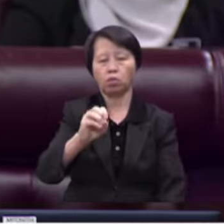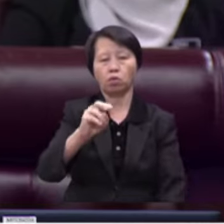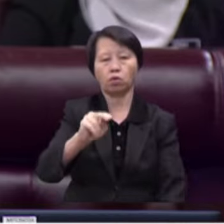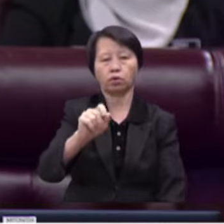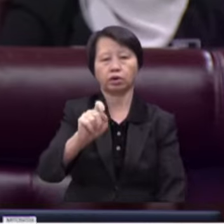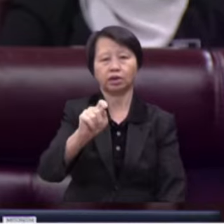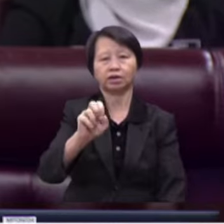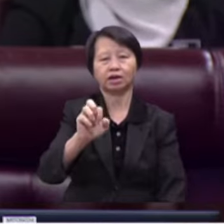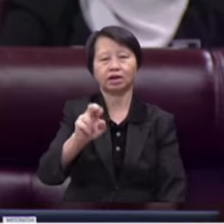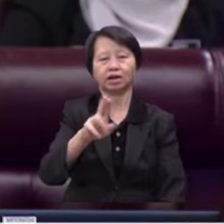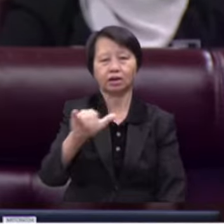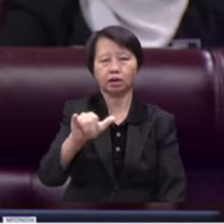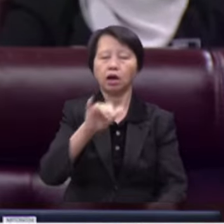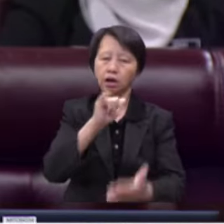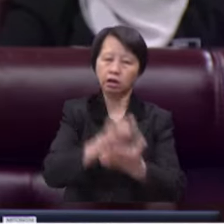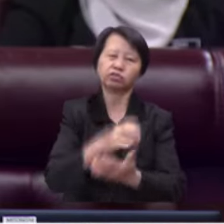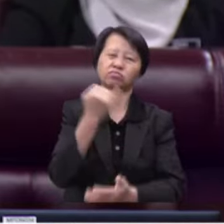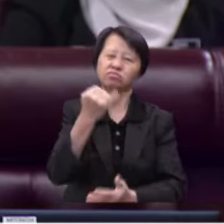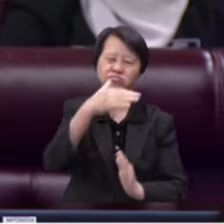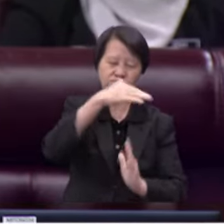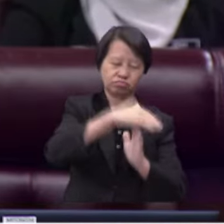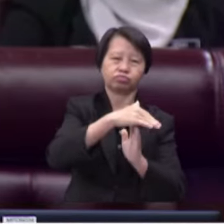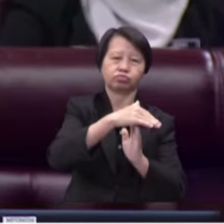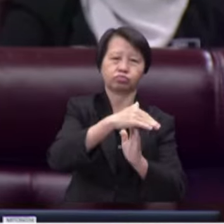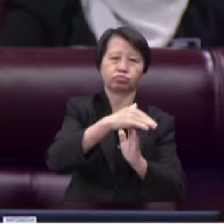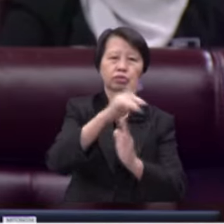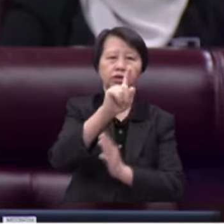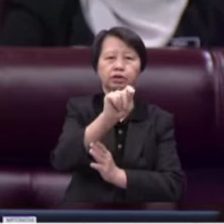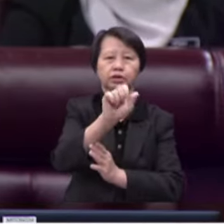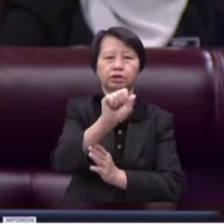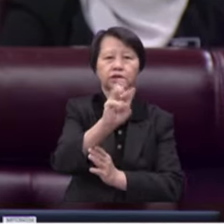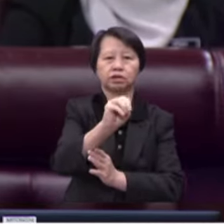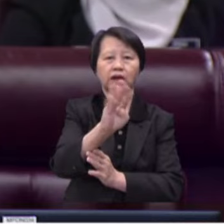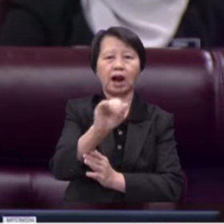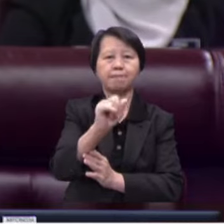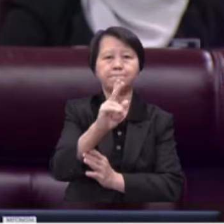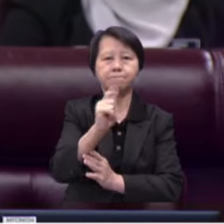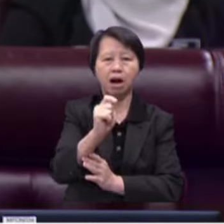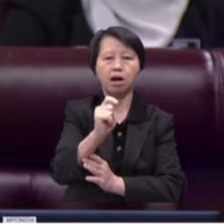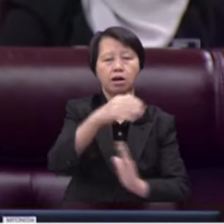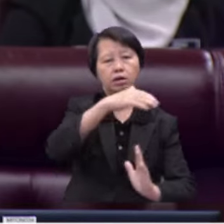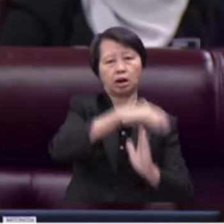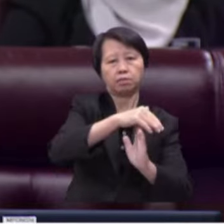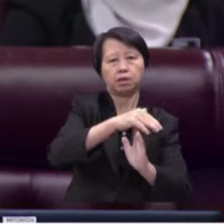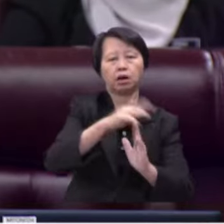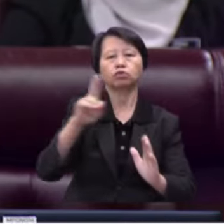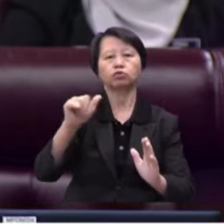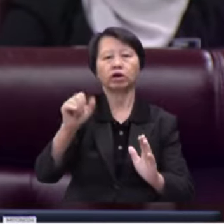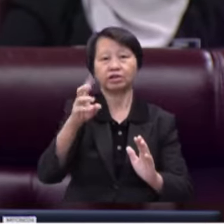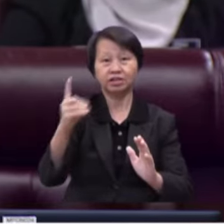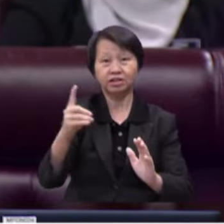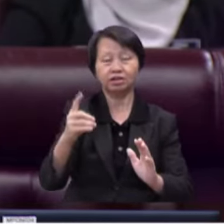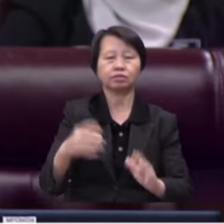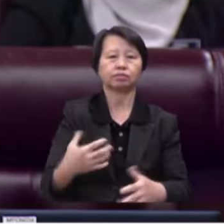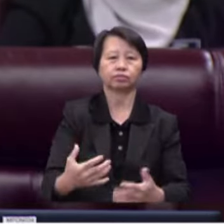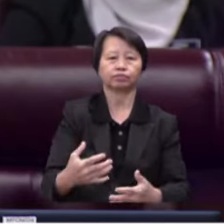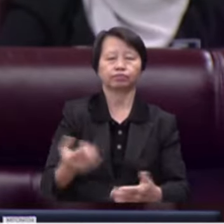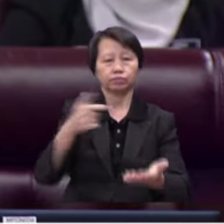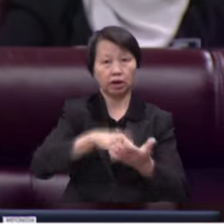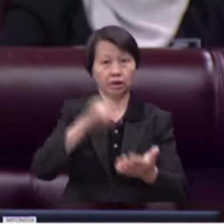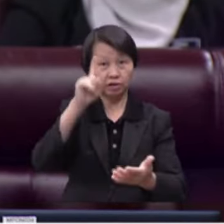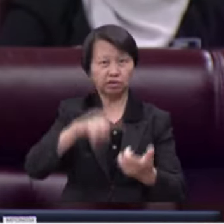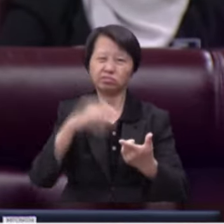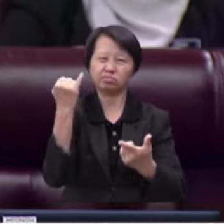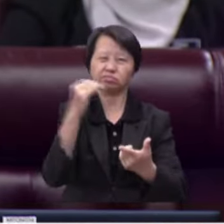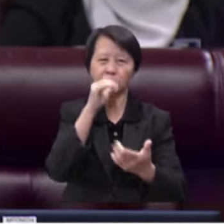satu keburukan apabila kita tambat Ringgit kita kepada USD satu lagi keburukannya